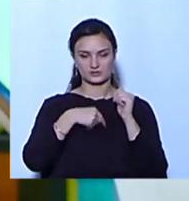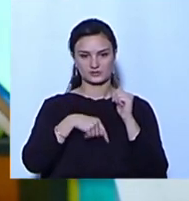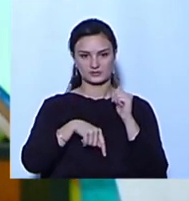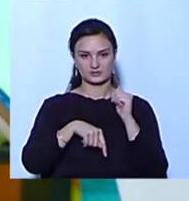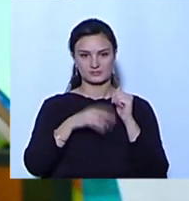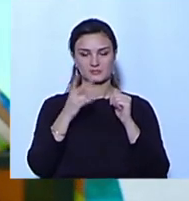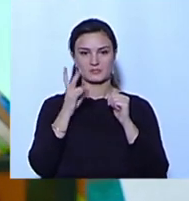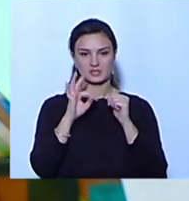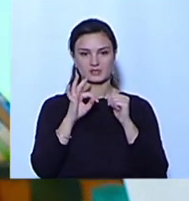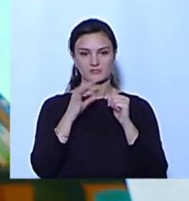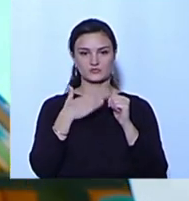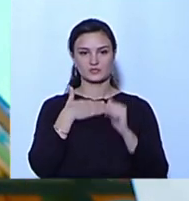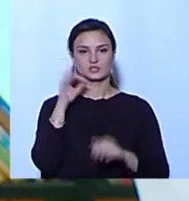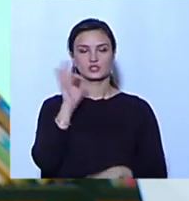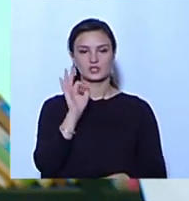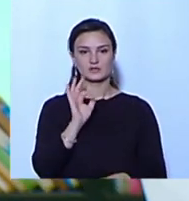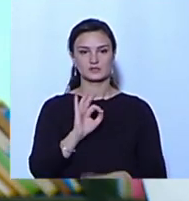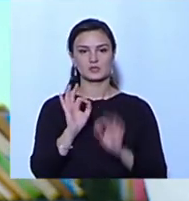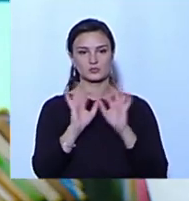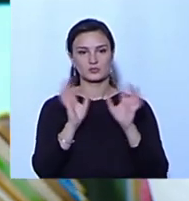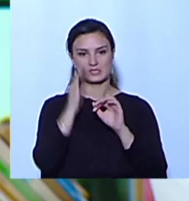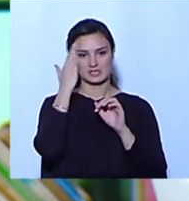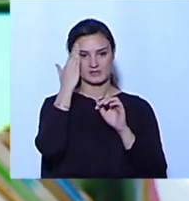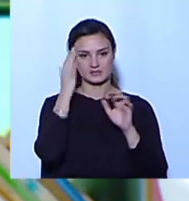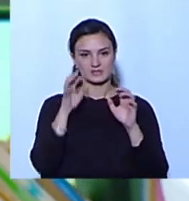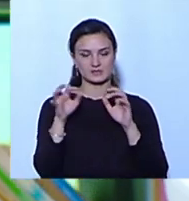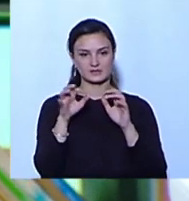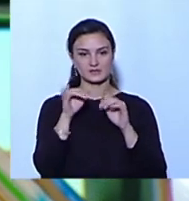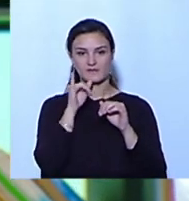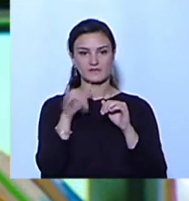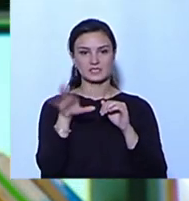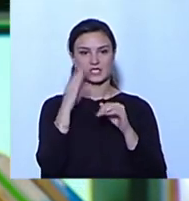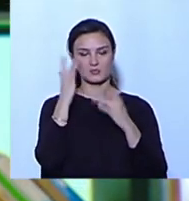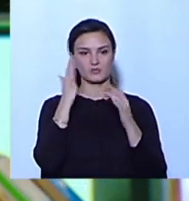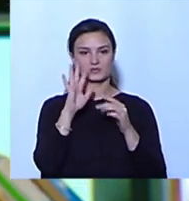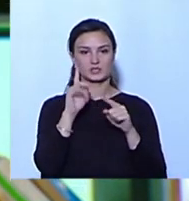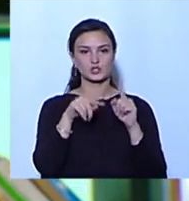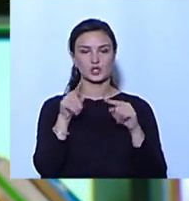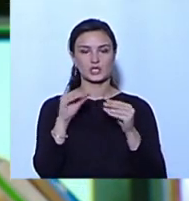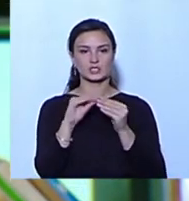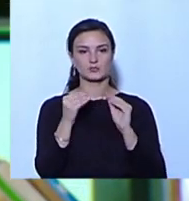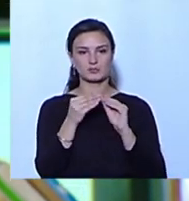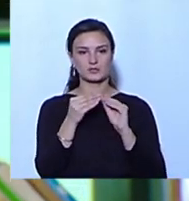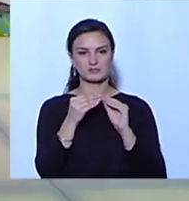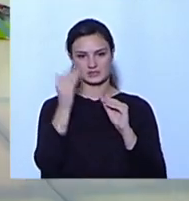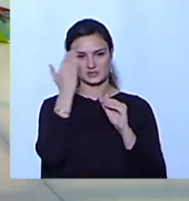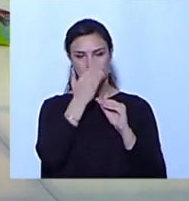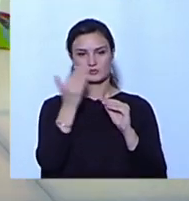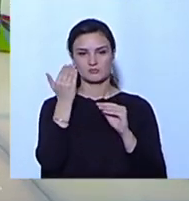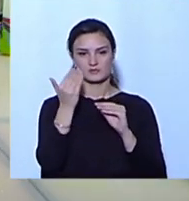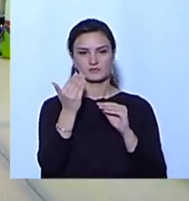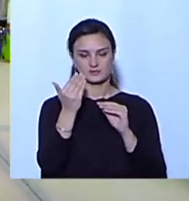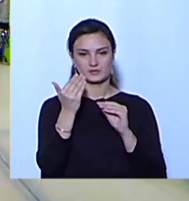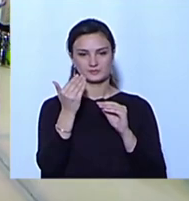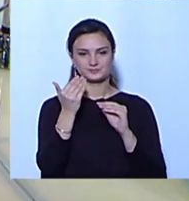ნაწილებისაგან. მაგრამ ჩვენ ხშირად საუბრობთ ხოლმე თავის ტვინზე და ვერც კი წარმოგვიდგენია ზოგიერთი პრობლემა, რომელიც საზოგადოებისათვის